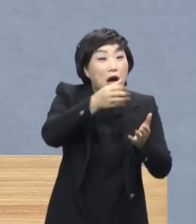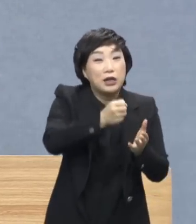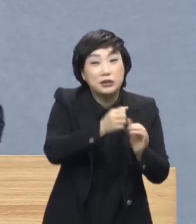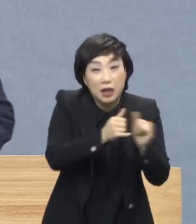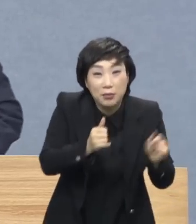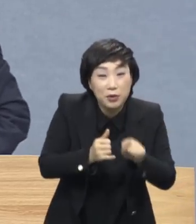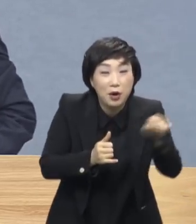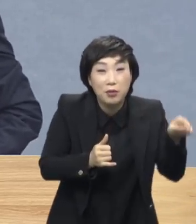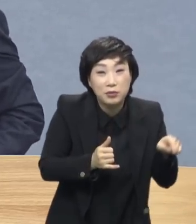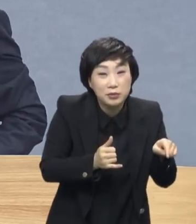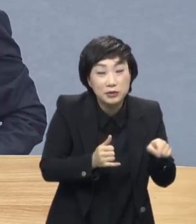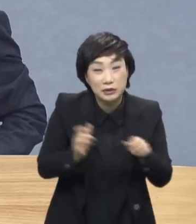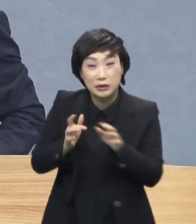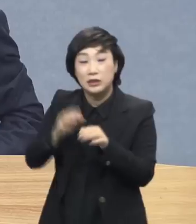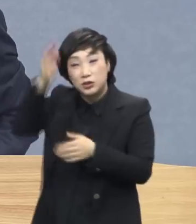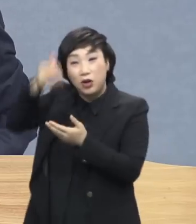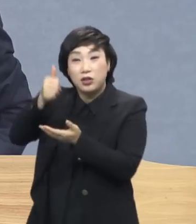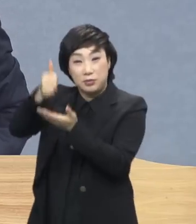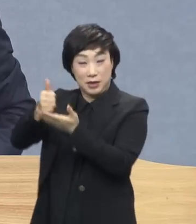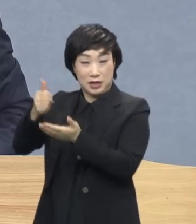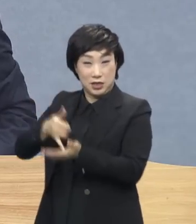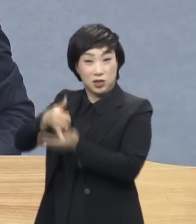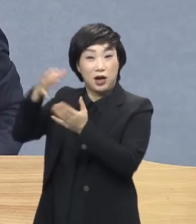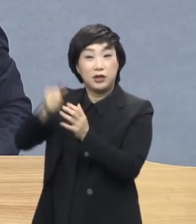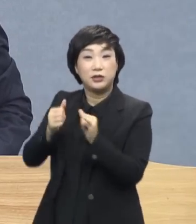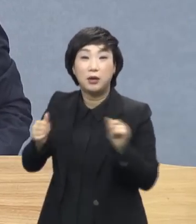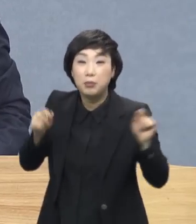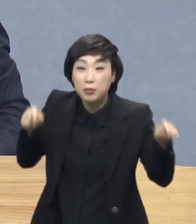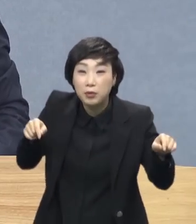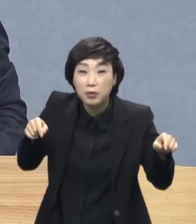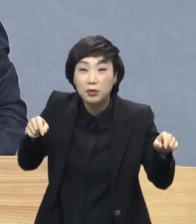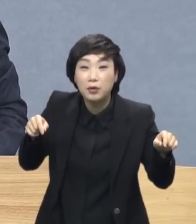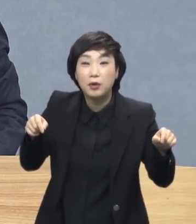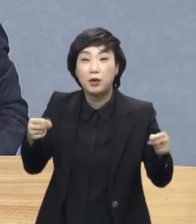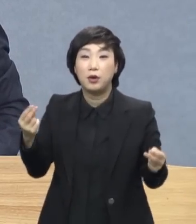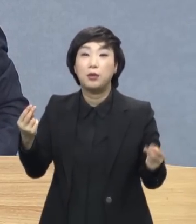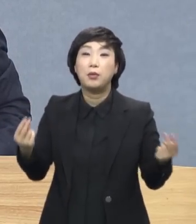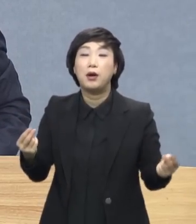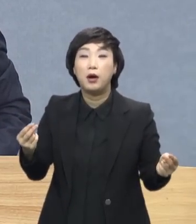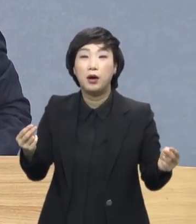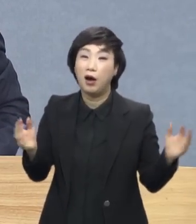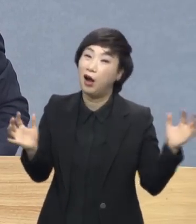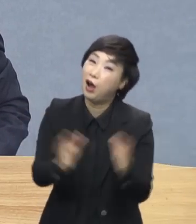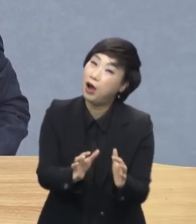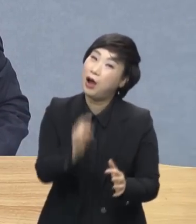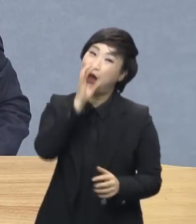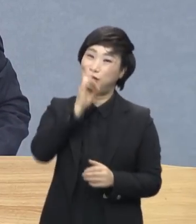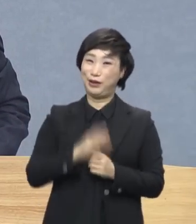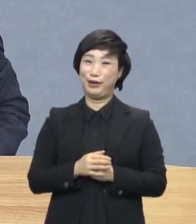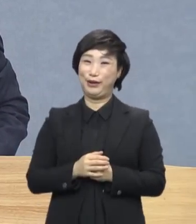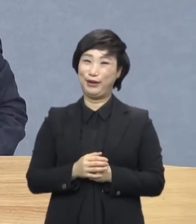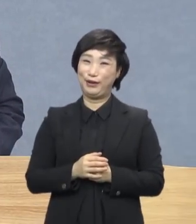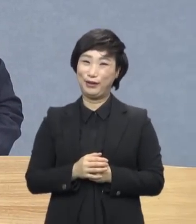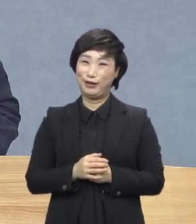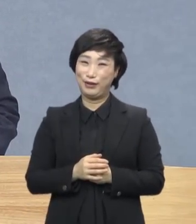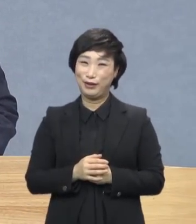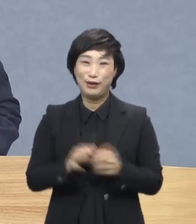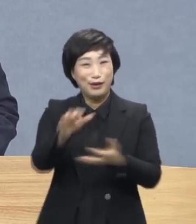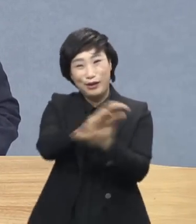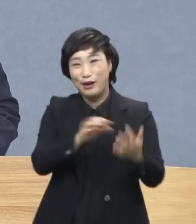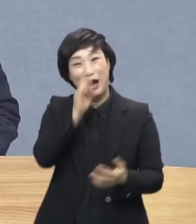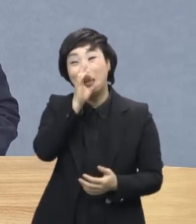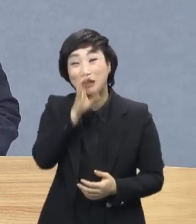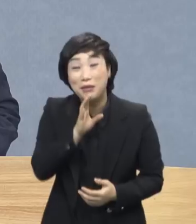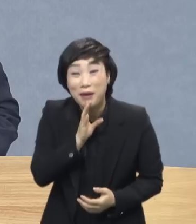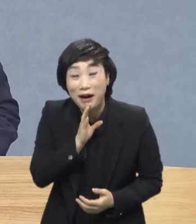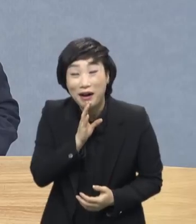사람과 이 성령으로 인격을 가진 사람과 둘이 하나가 될 수가 없지. 혼합될 수가